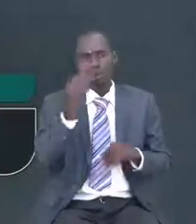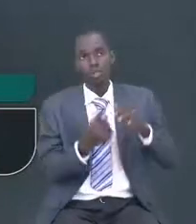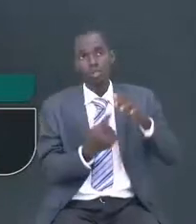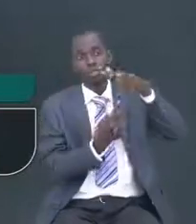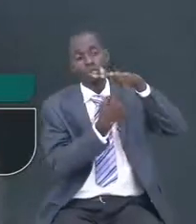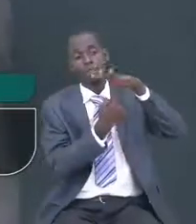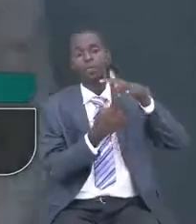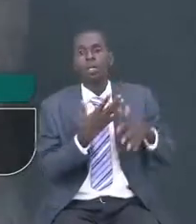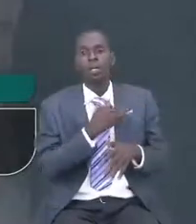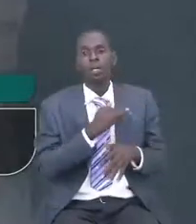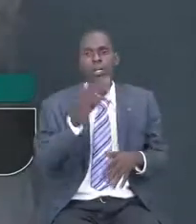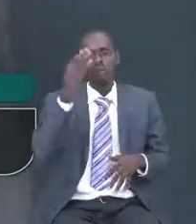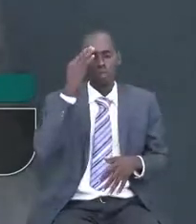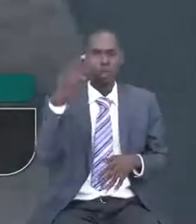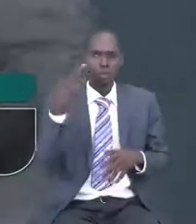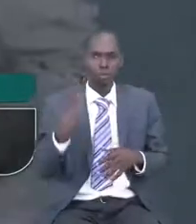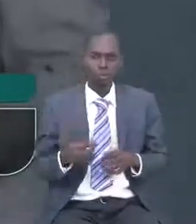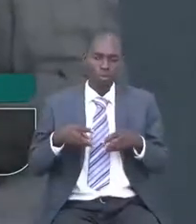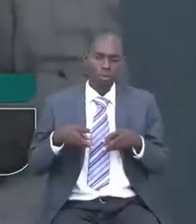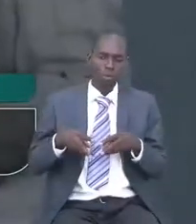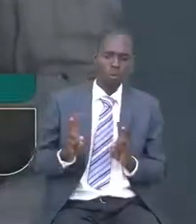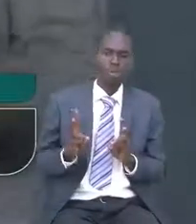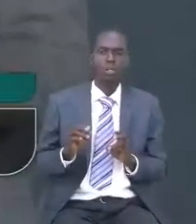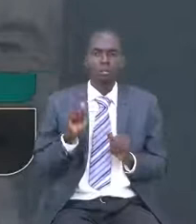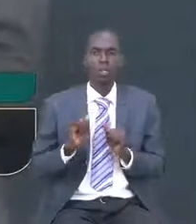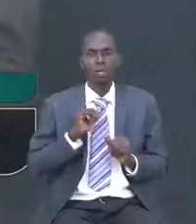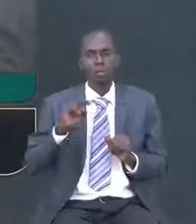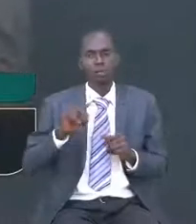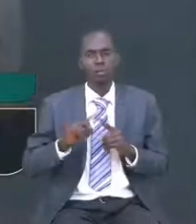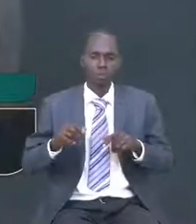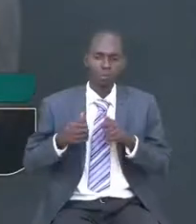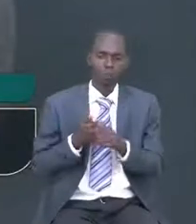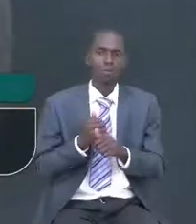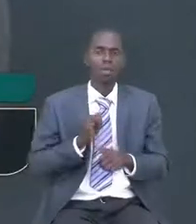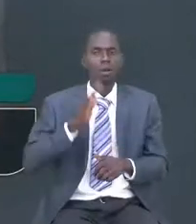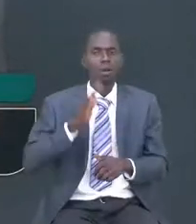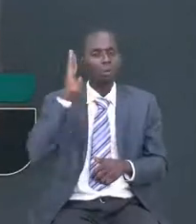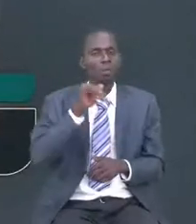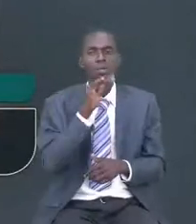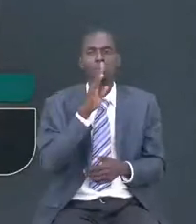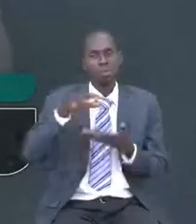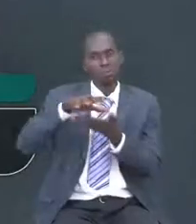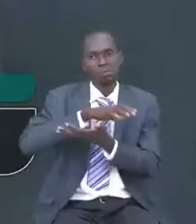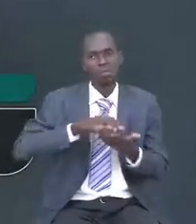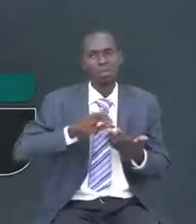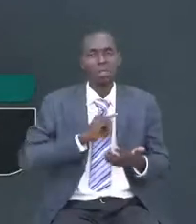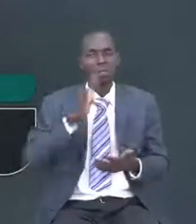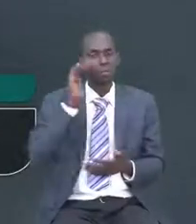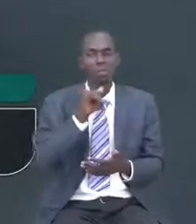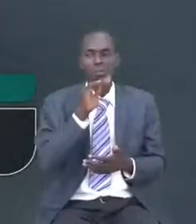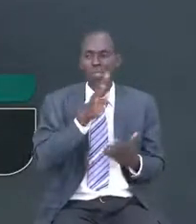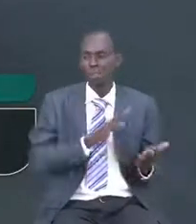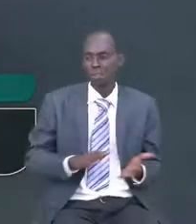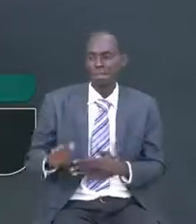Je connais le pas que je dois faire. Je ne serai pas confus. Je ne serai pas déshonoré. Je ne